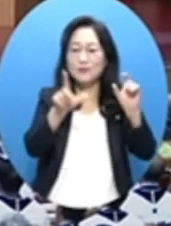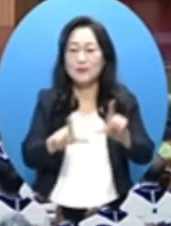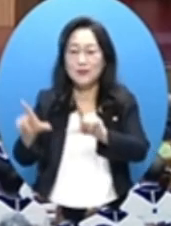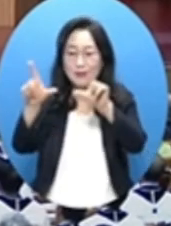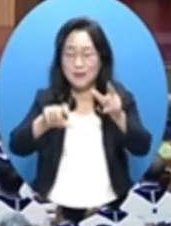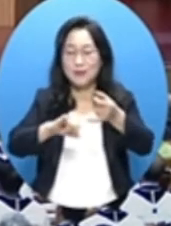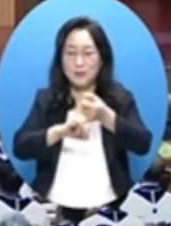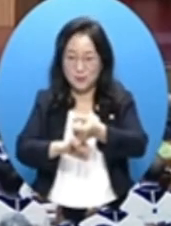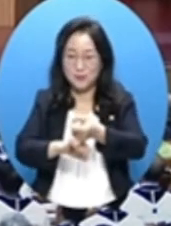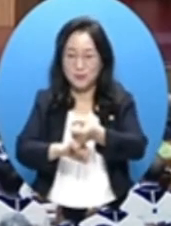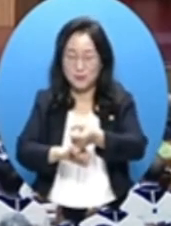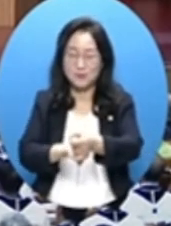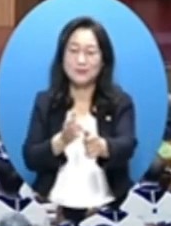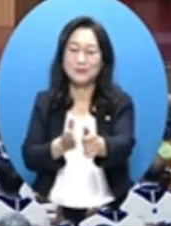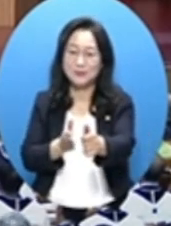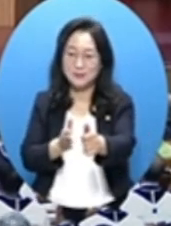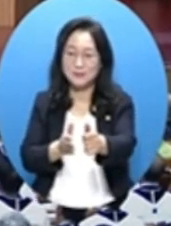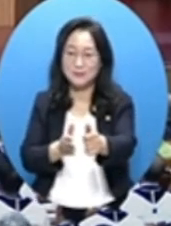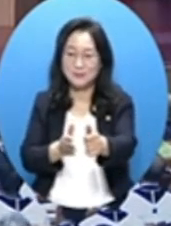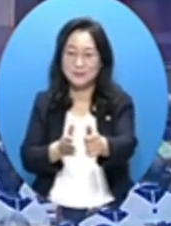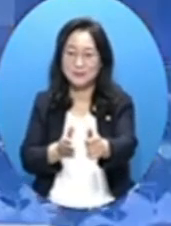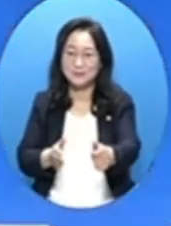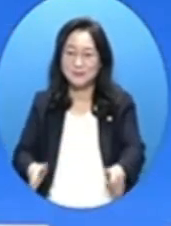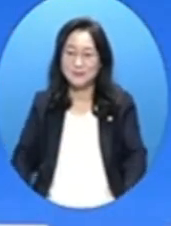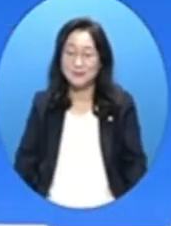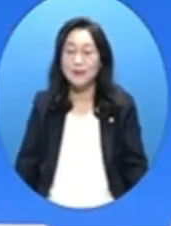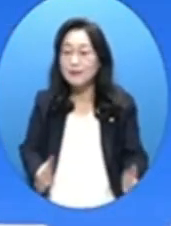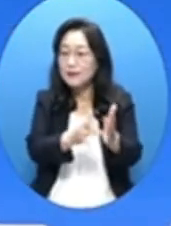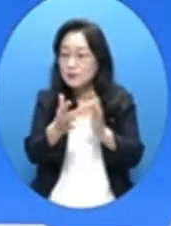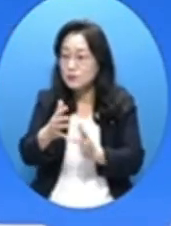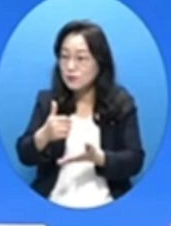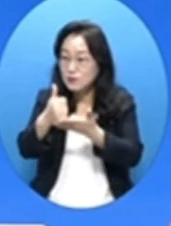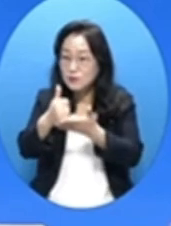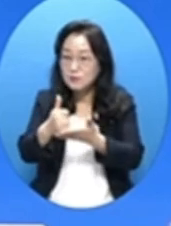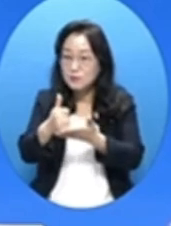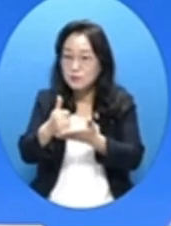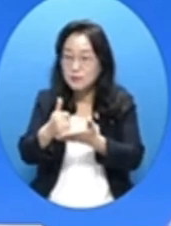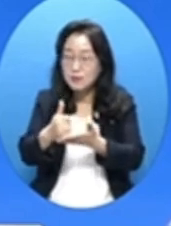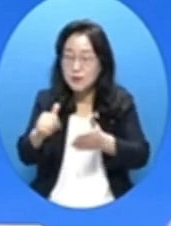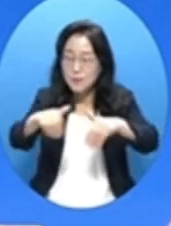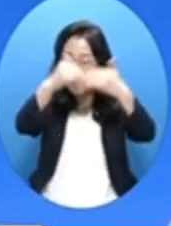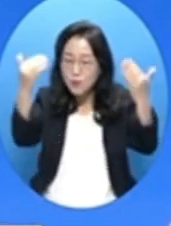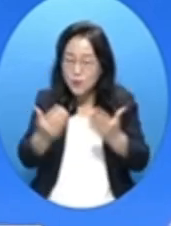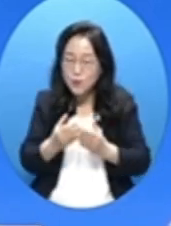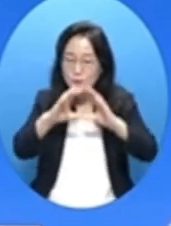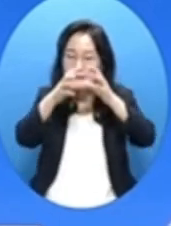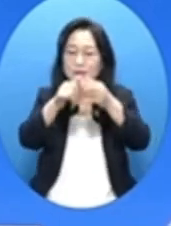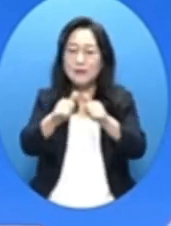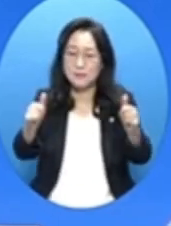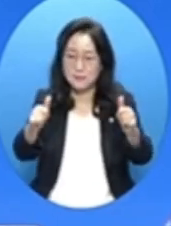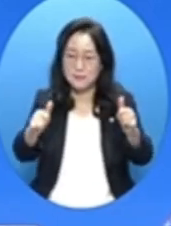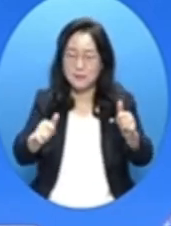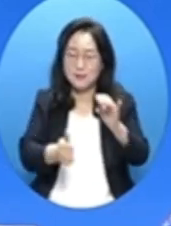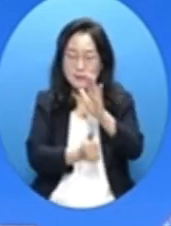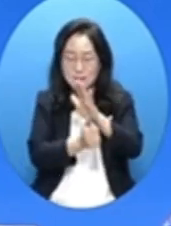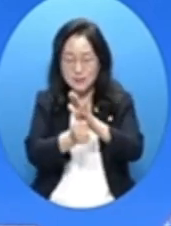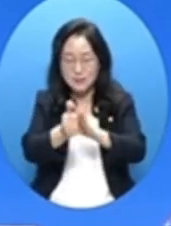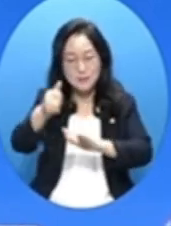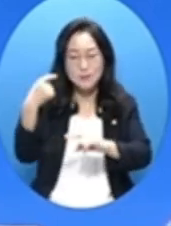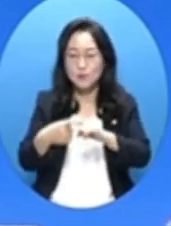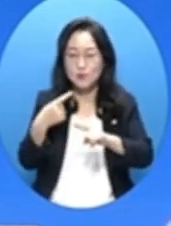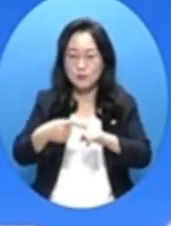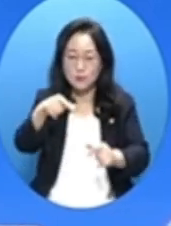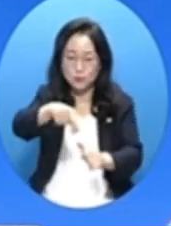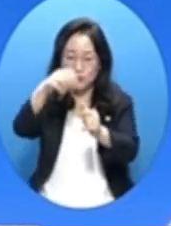주님의 자녀들이 되어야 하는 것입니다. 예수님이 온 인류의 희망이 되시고 참 구세주가